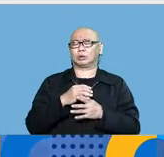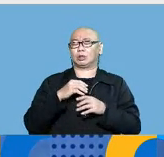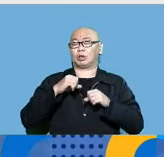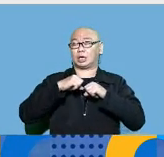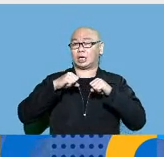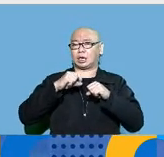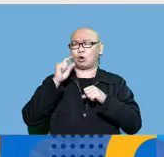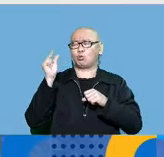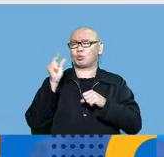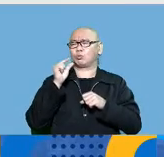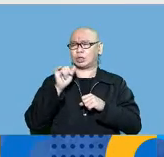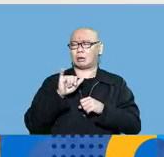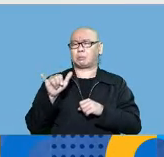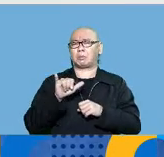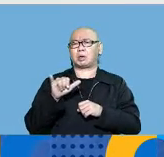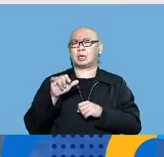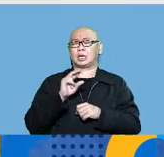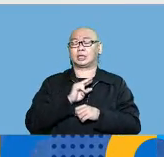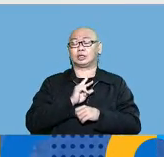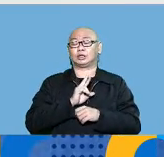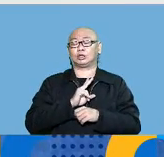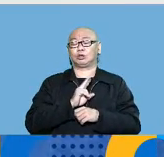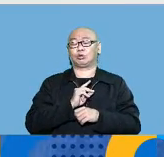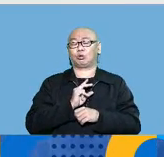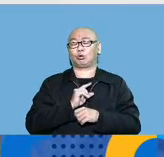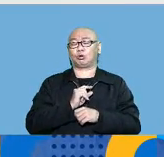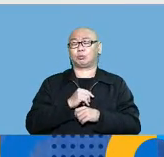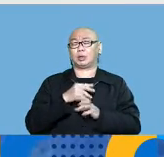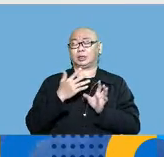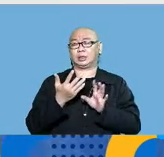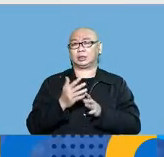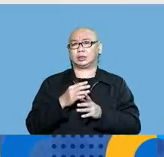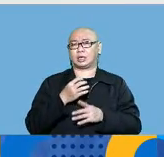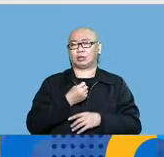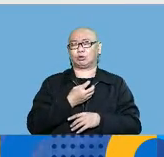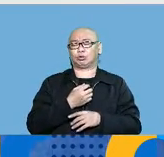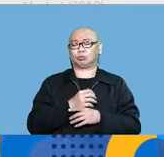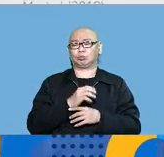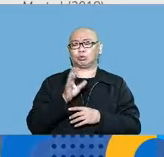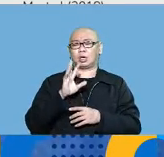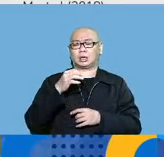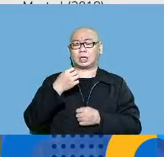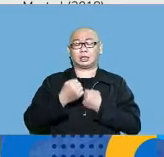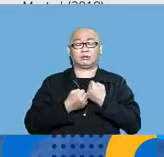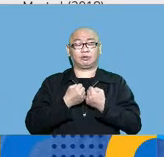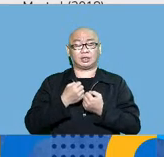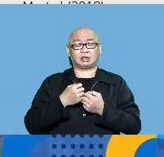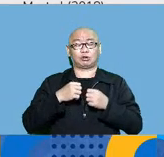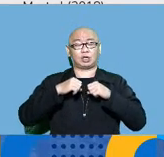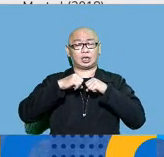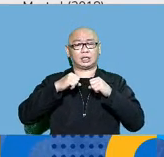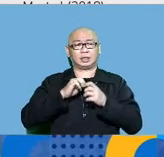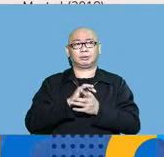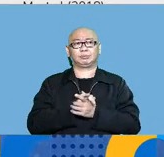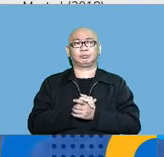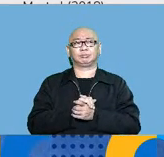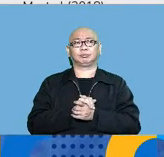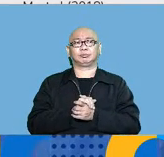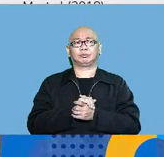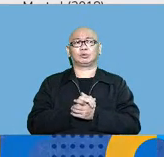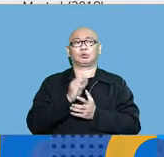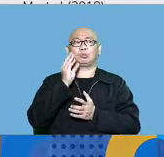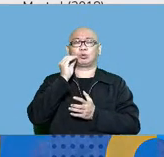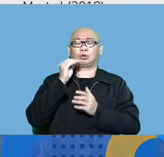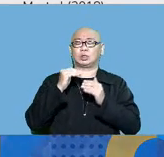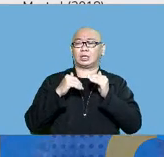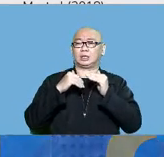umum hampir sama dengan faktor risiko kematian jantung mendadak pada aktivitas bukan olahraga, yaitu faktor risiko klasik berupa usia lebih dari